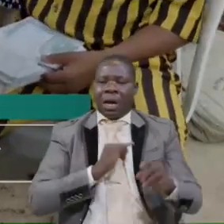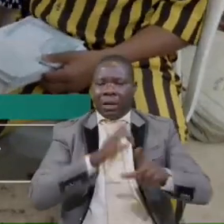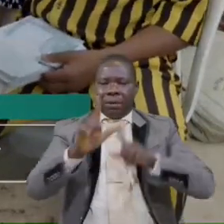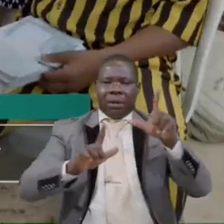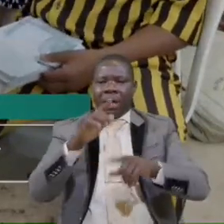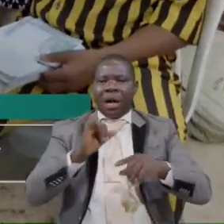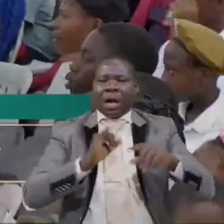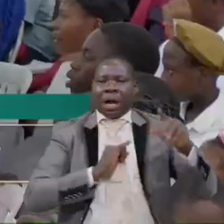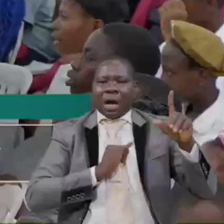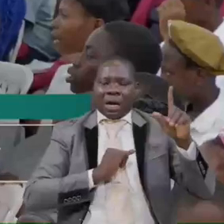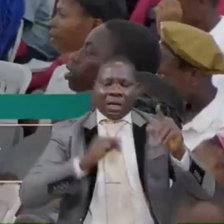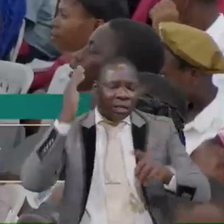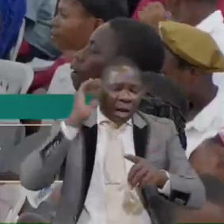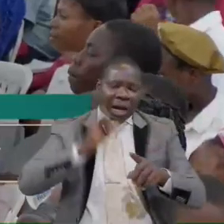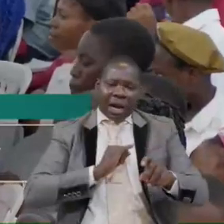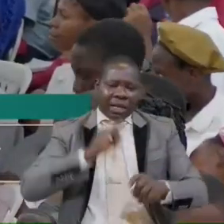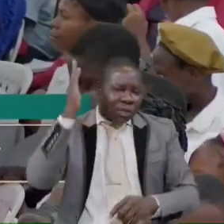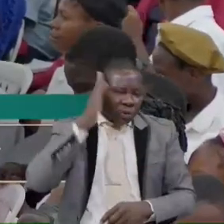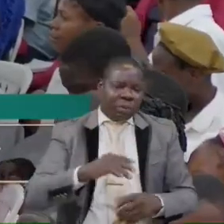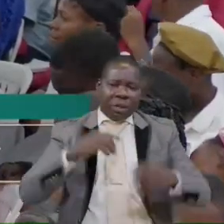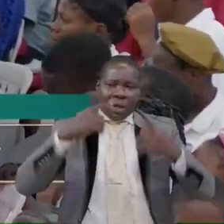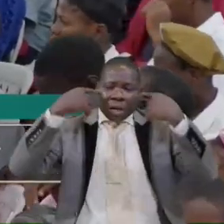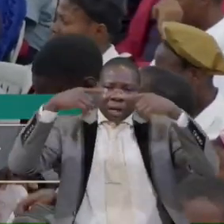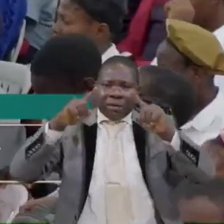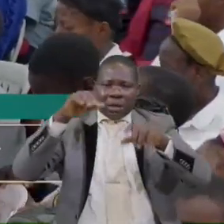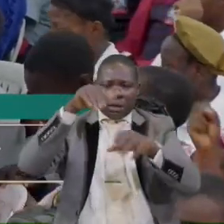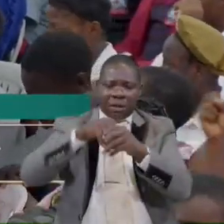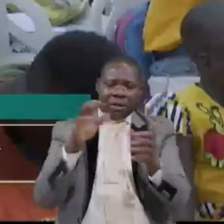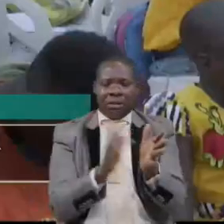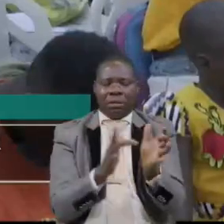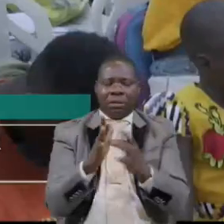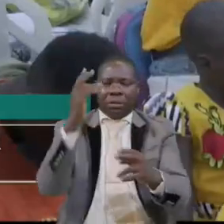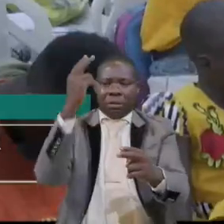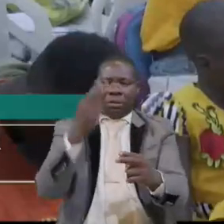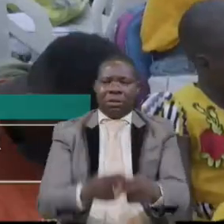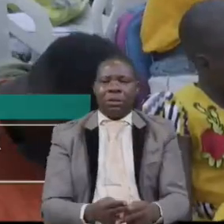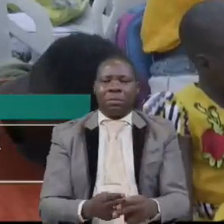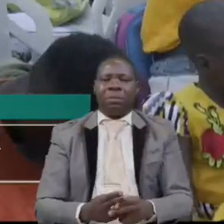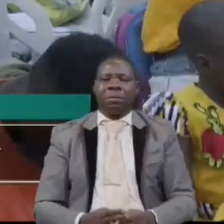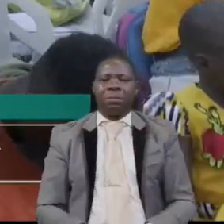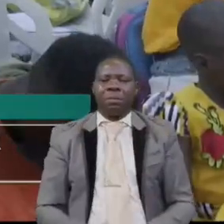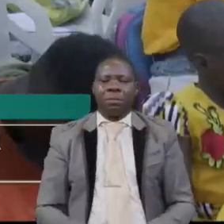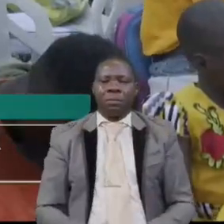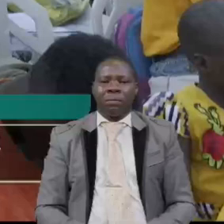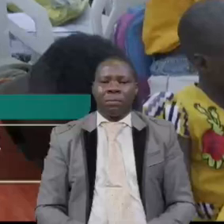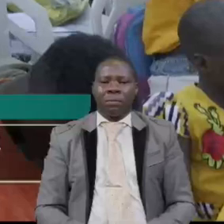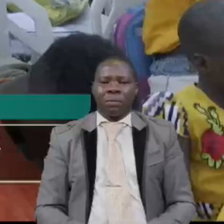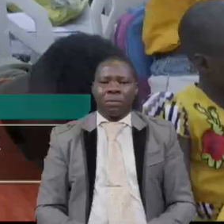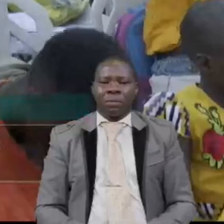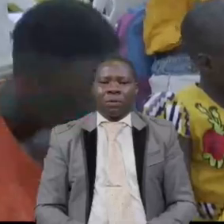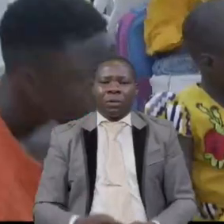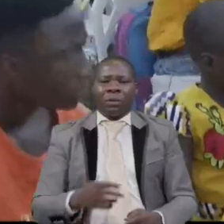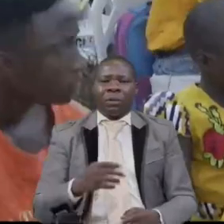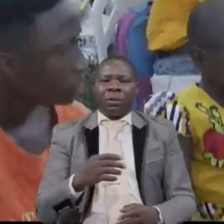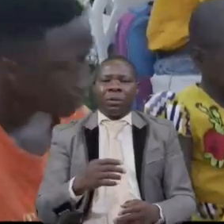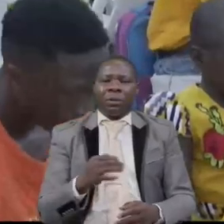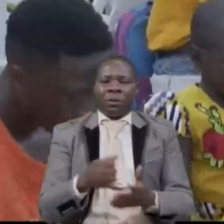Je vais exceller au nom de Jésus. Ça peut te prendre 5 minutes.